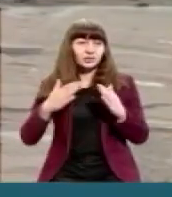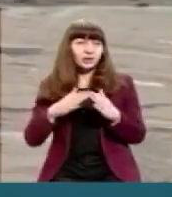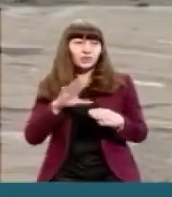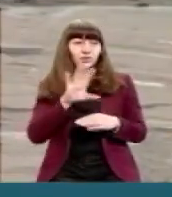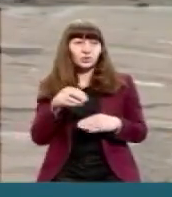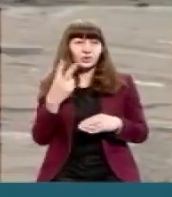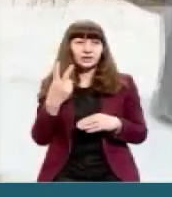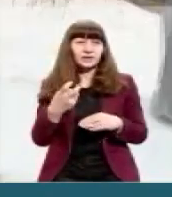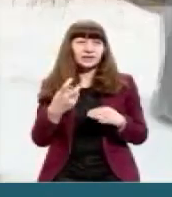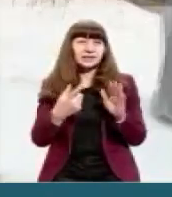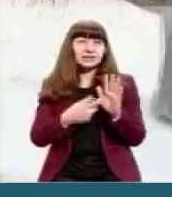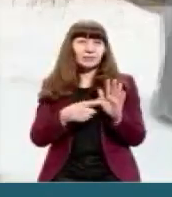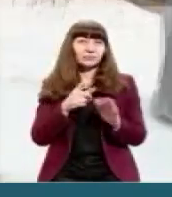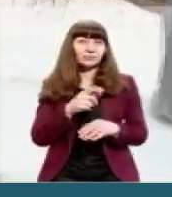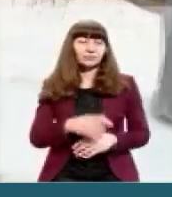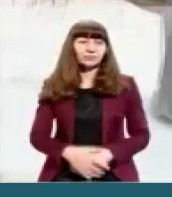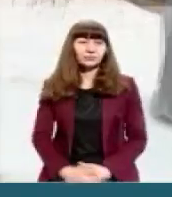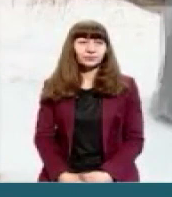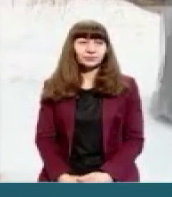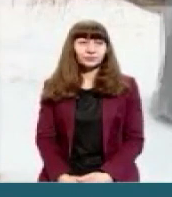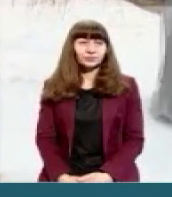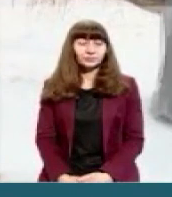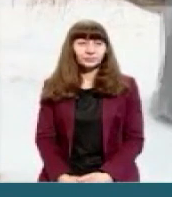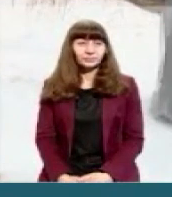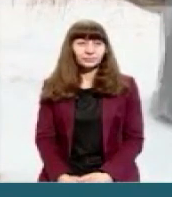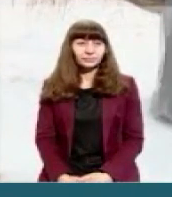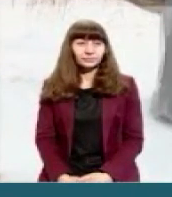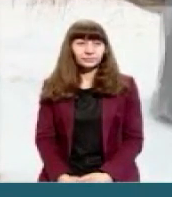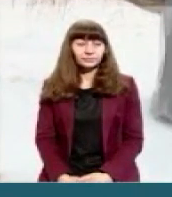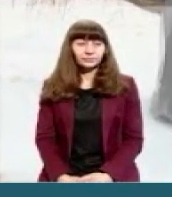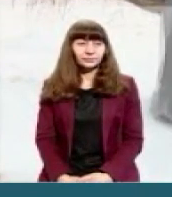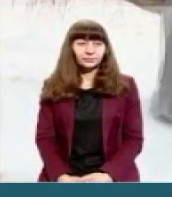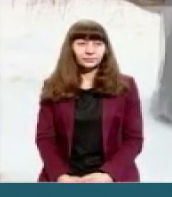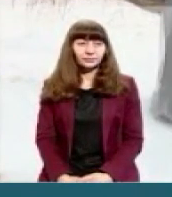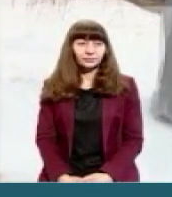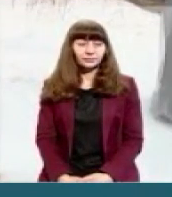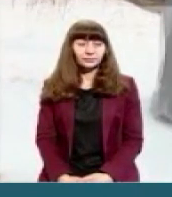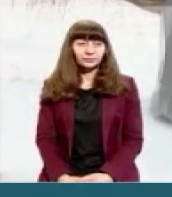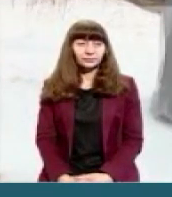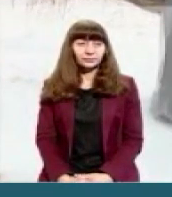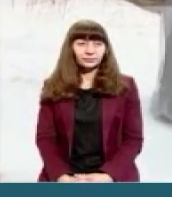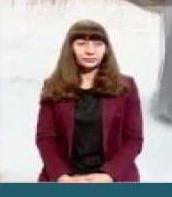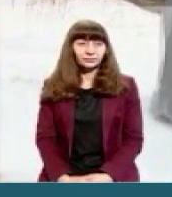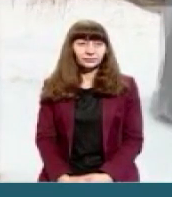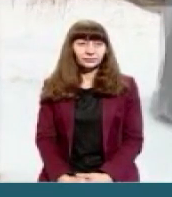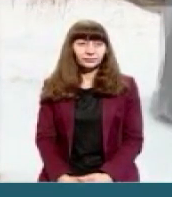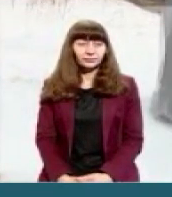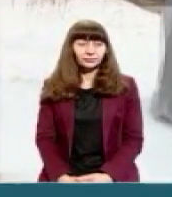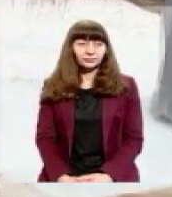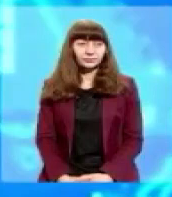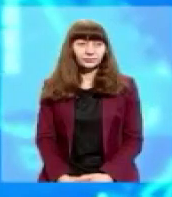Всего 207 абонентов. Причины выясняются, восстановительные работы продолжаются. Диана Спаев, Руслан Джабаев, телеканал